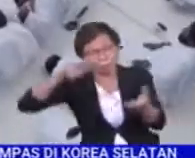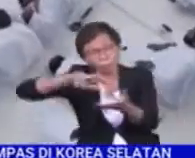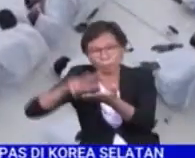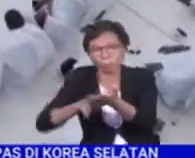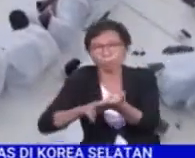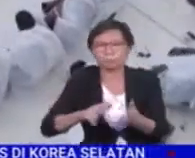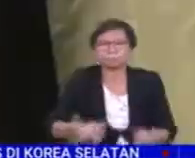hai hai